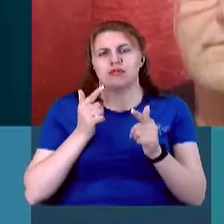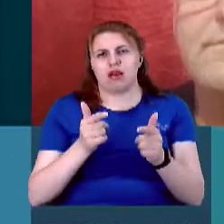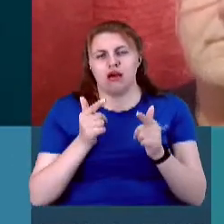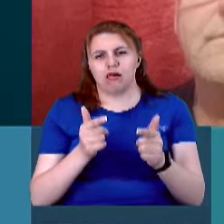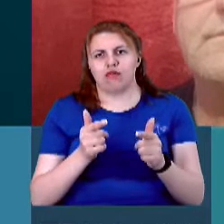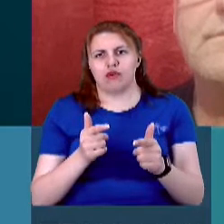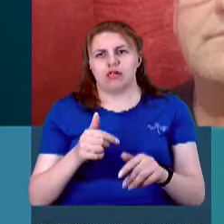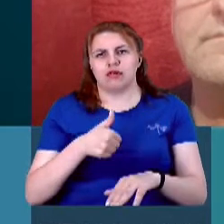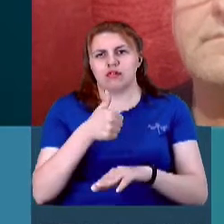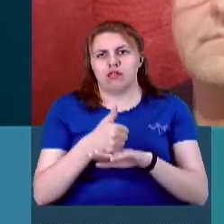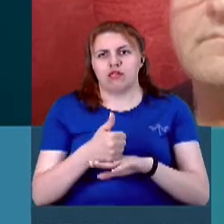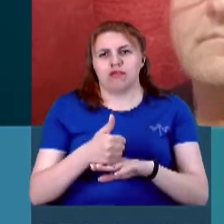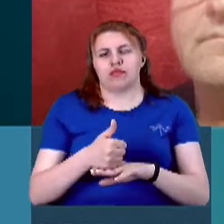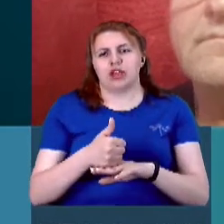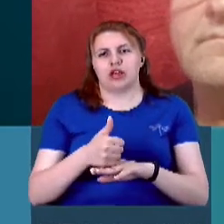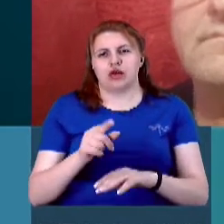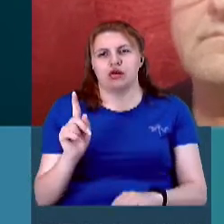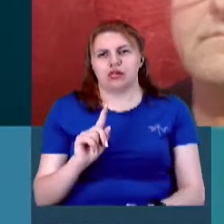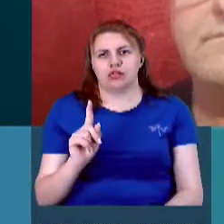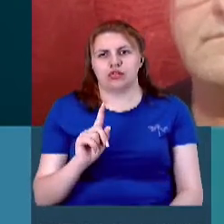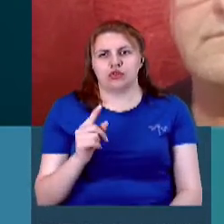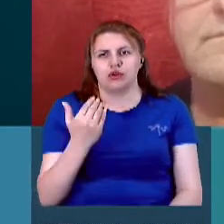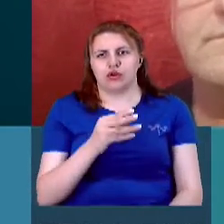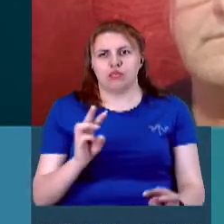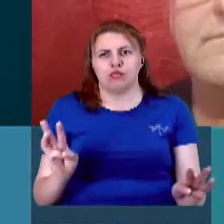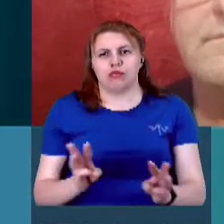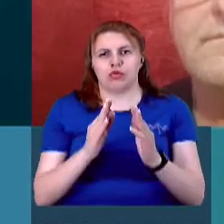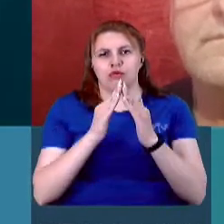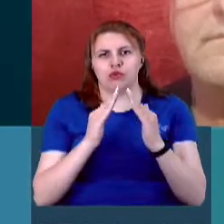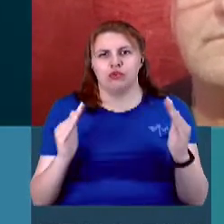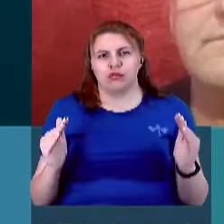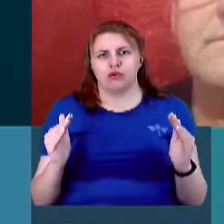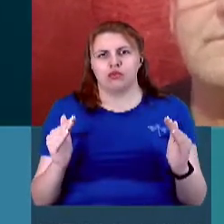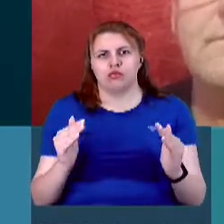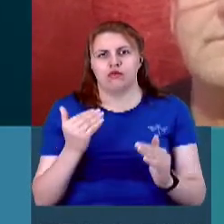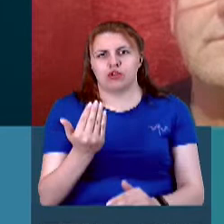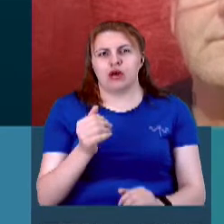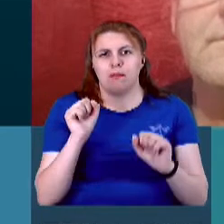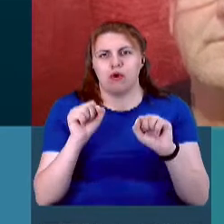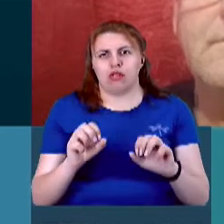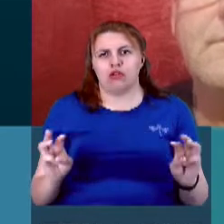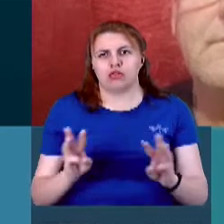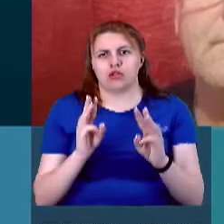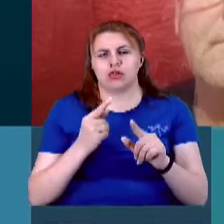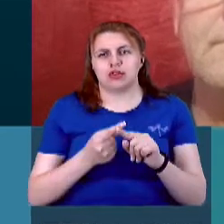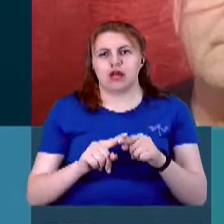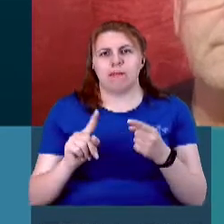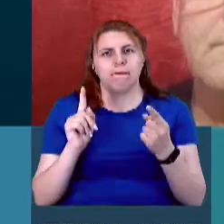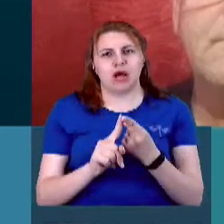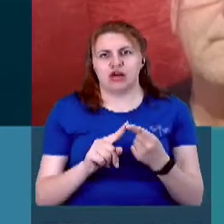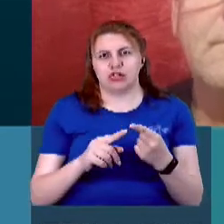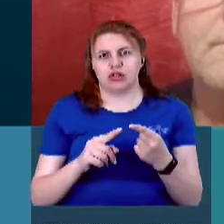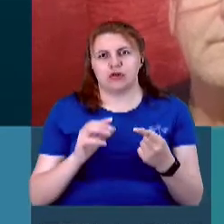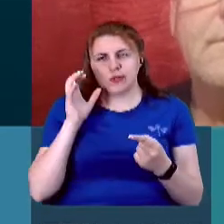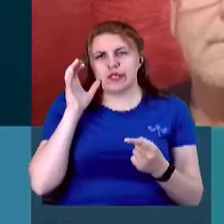Саме головне, що їй підпалили будинок, вона могла згоріти. Це перший епізод.